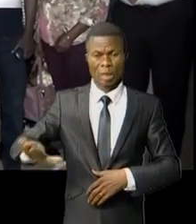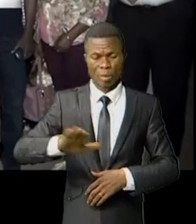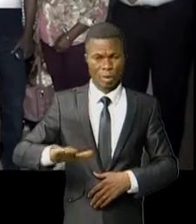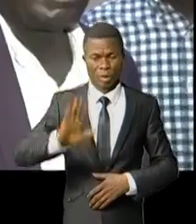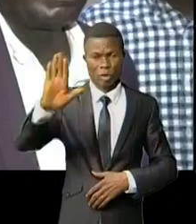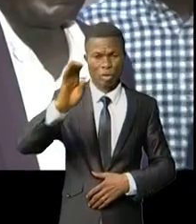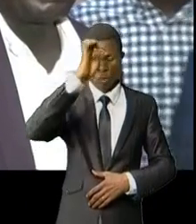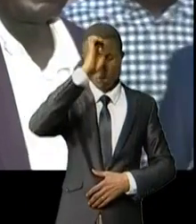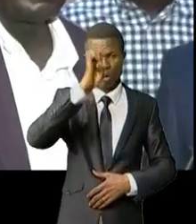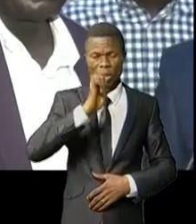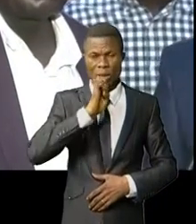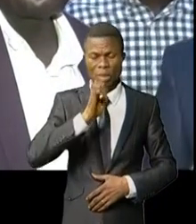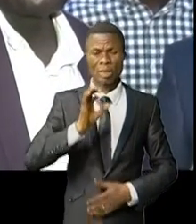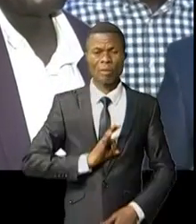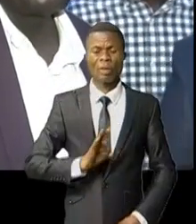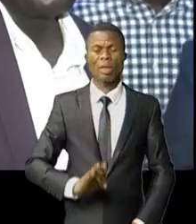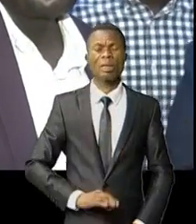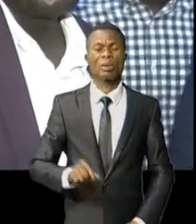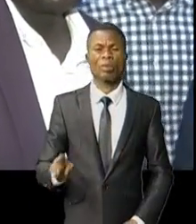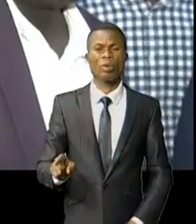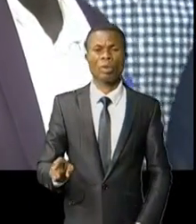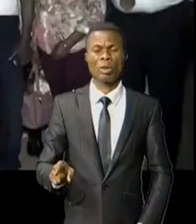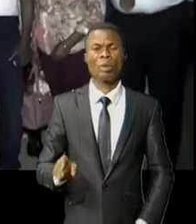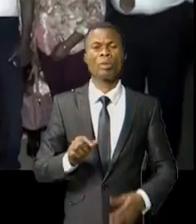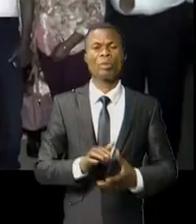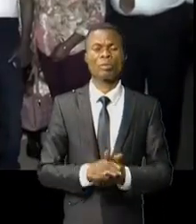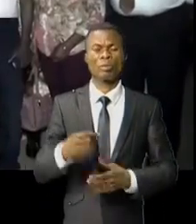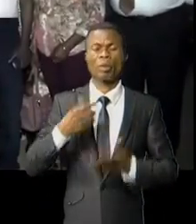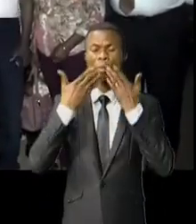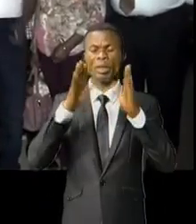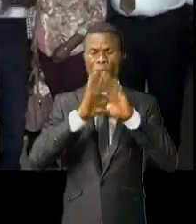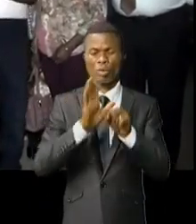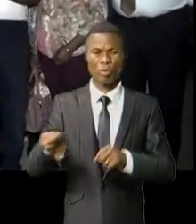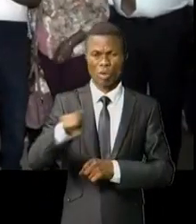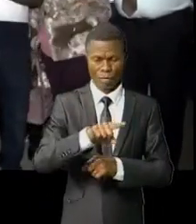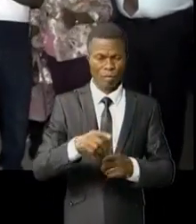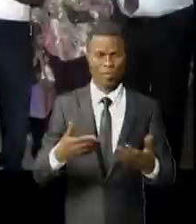Son Excellence Félix-Antoine Tshisekedi Tshilombo. Nous vous remercions.